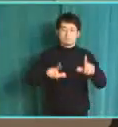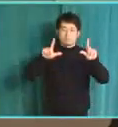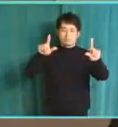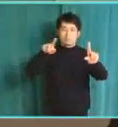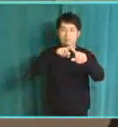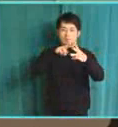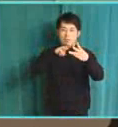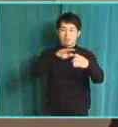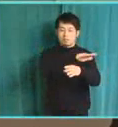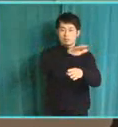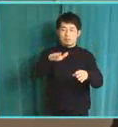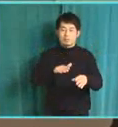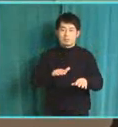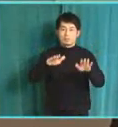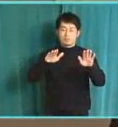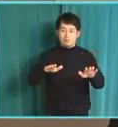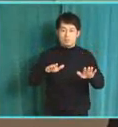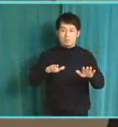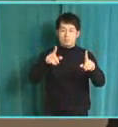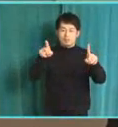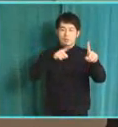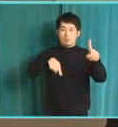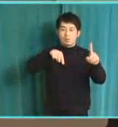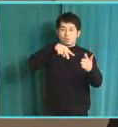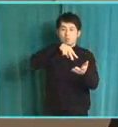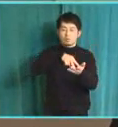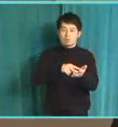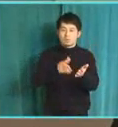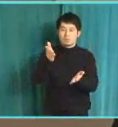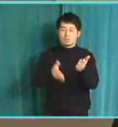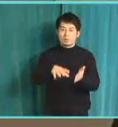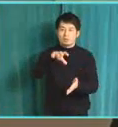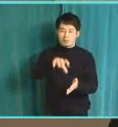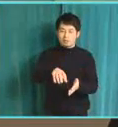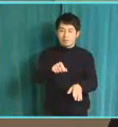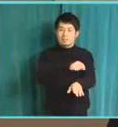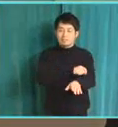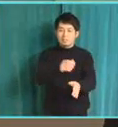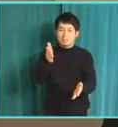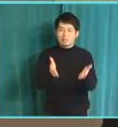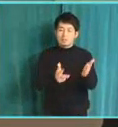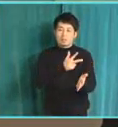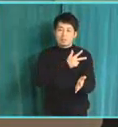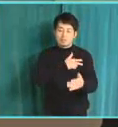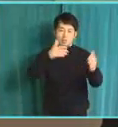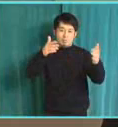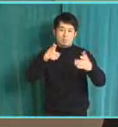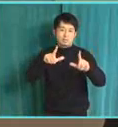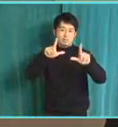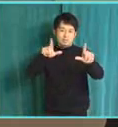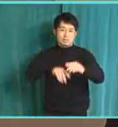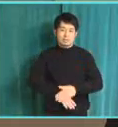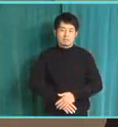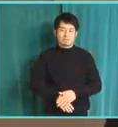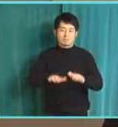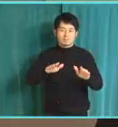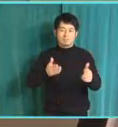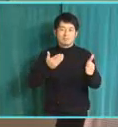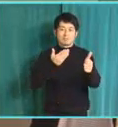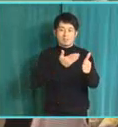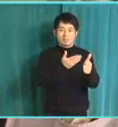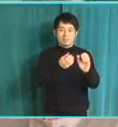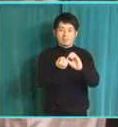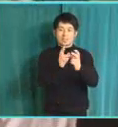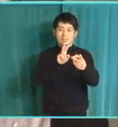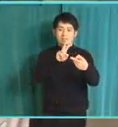広報小田原、この時間は公立保育園臨時保育士募集のお知らせをお送りします。お話をお伺いするのは桜